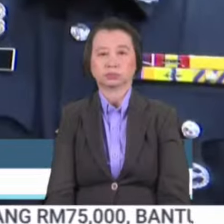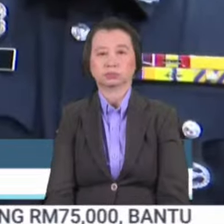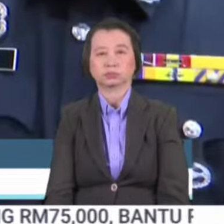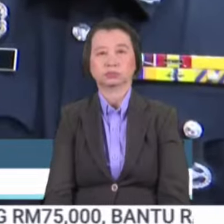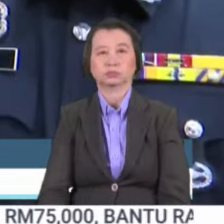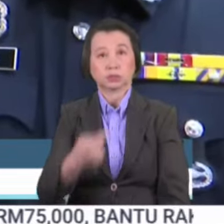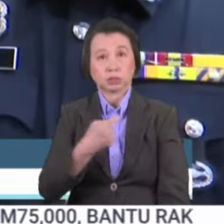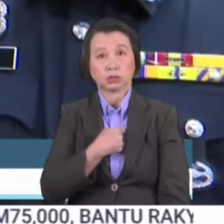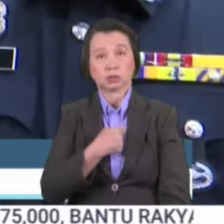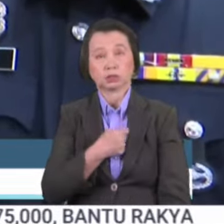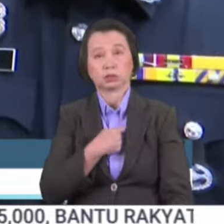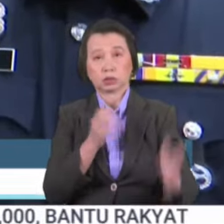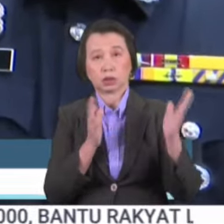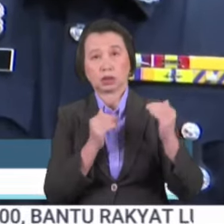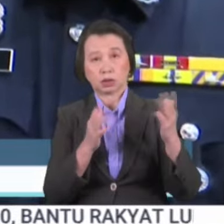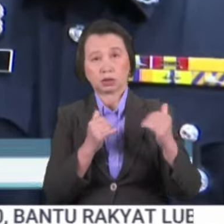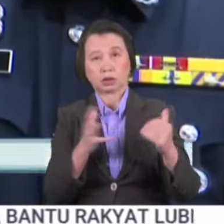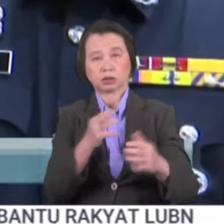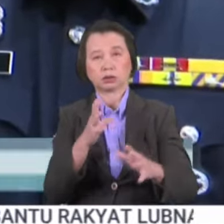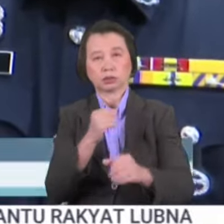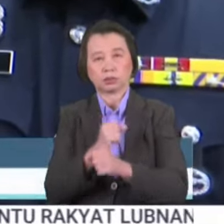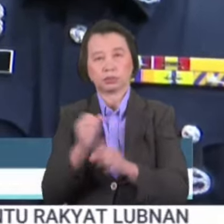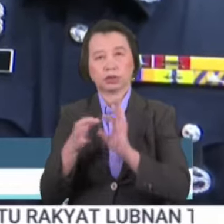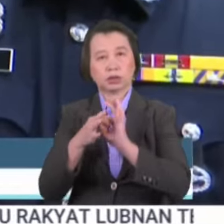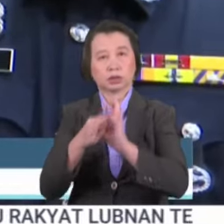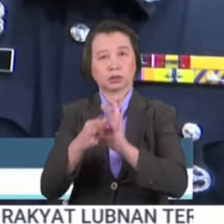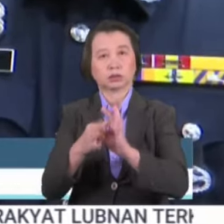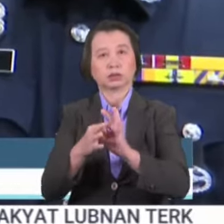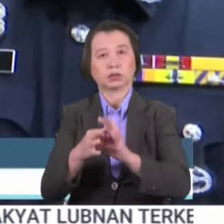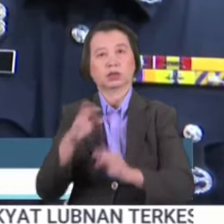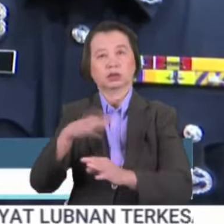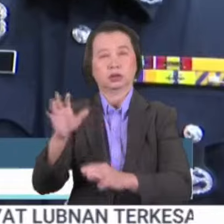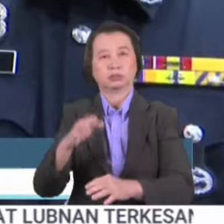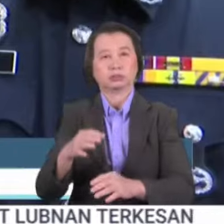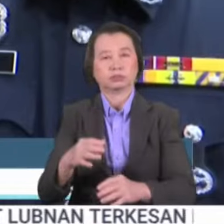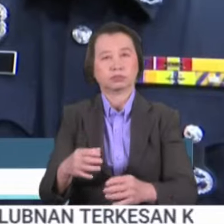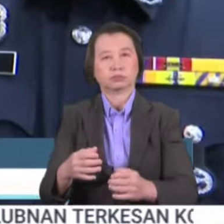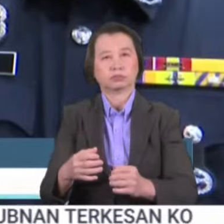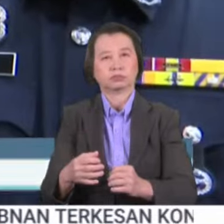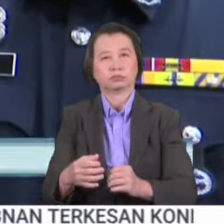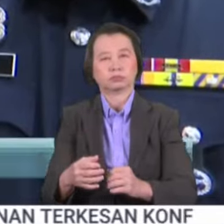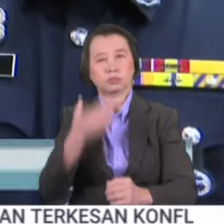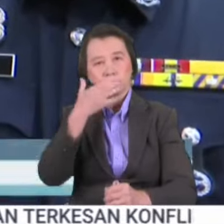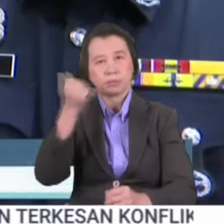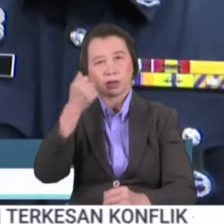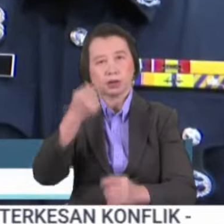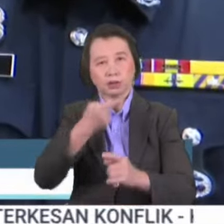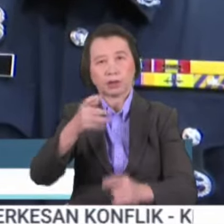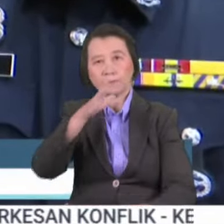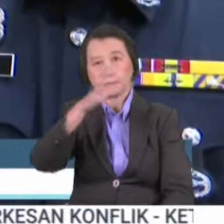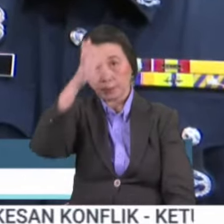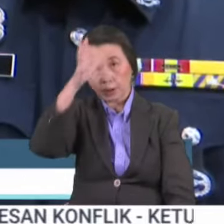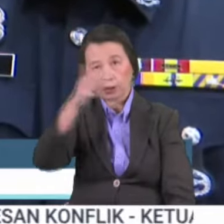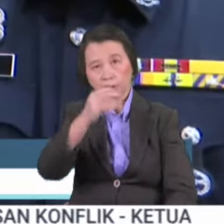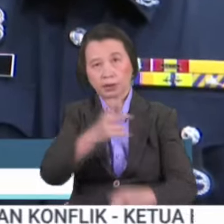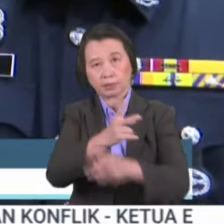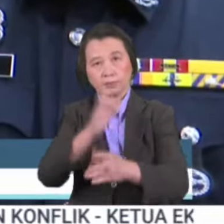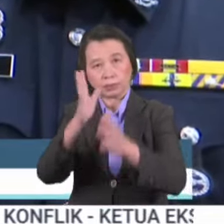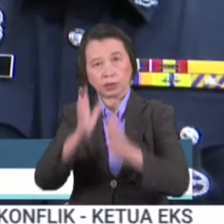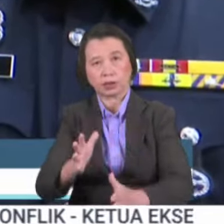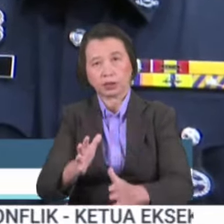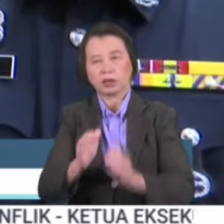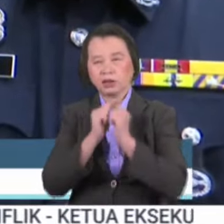Jadi saya berharap dan juga mendapat kerjasama yang lebih erat, yang lebih berkesan daripada pihak ibu bapa dan penjaga